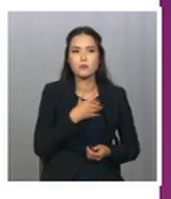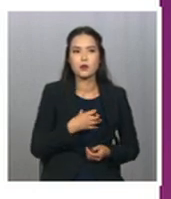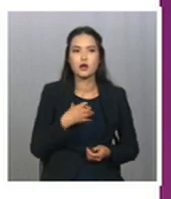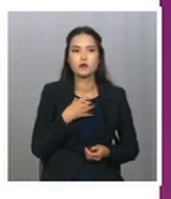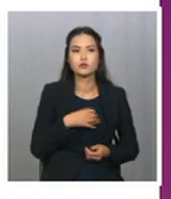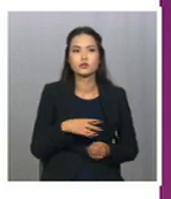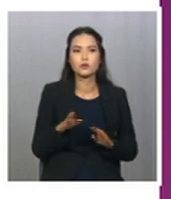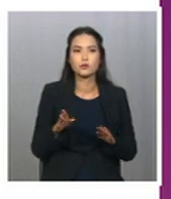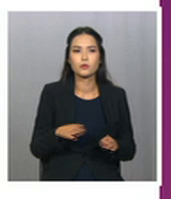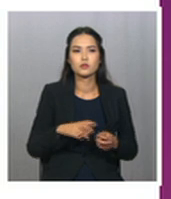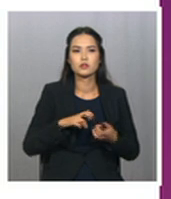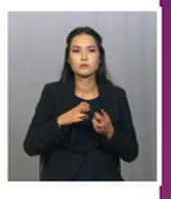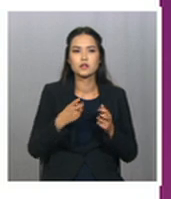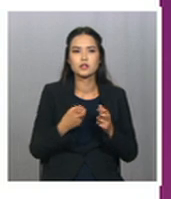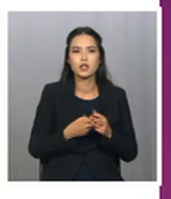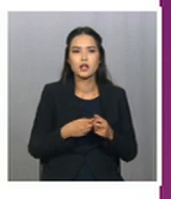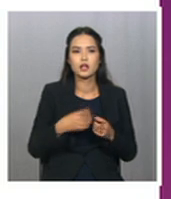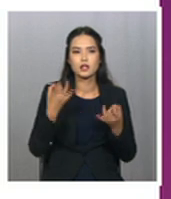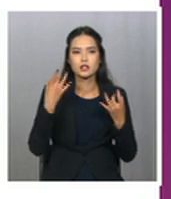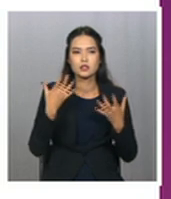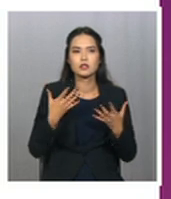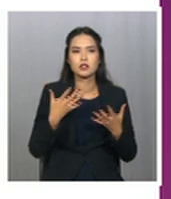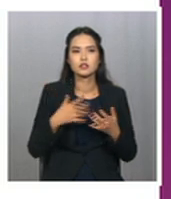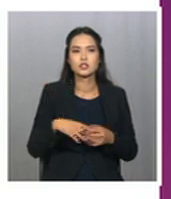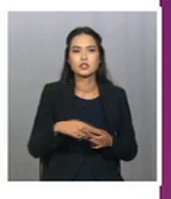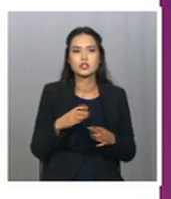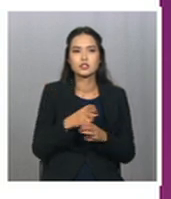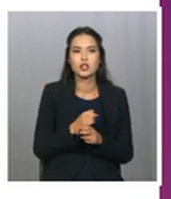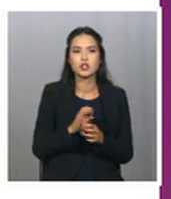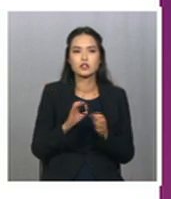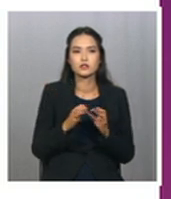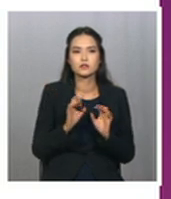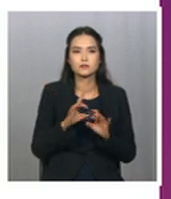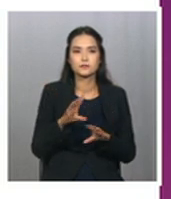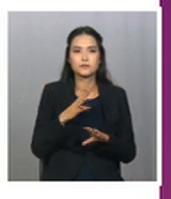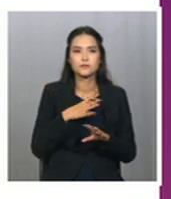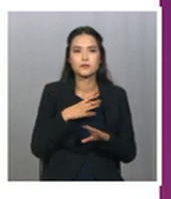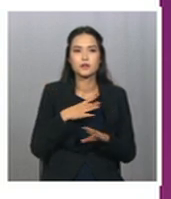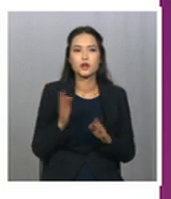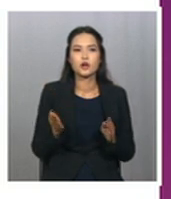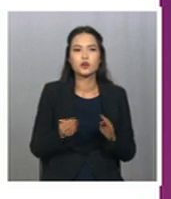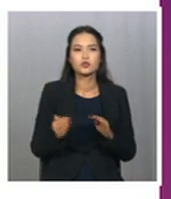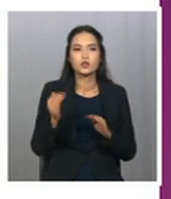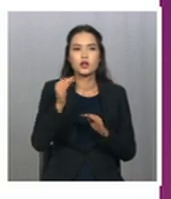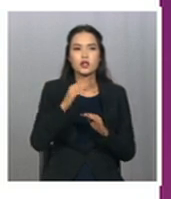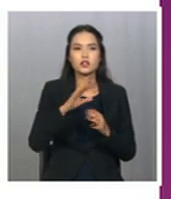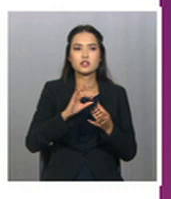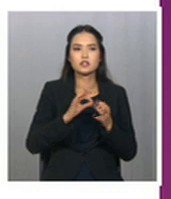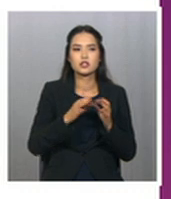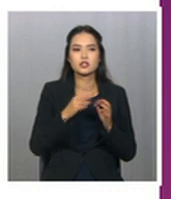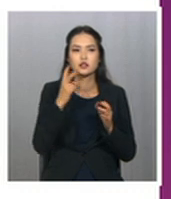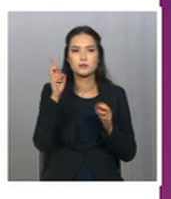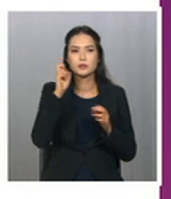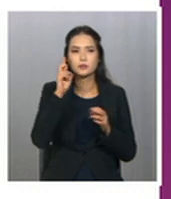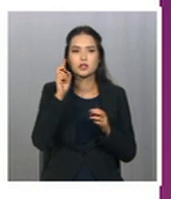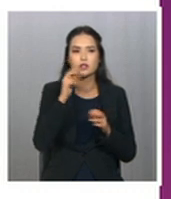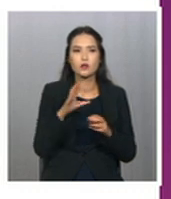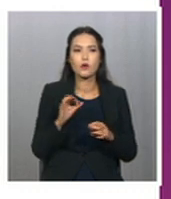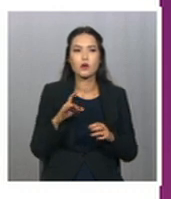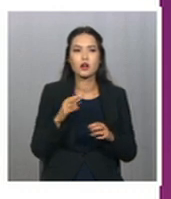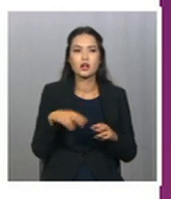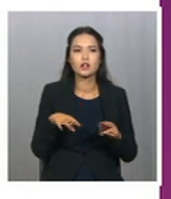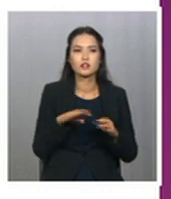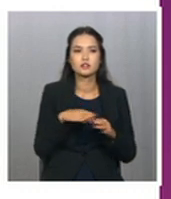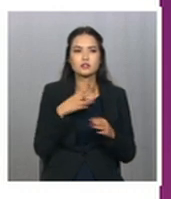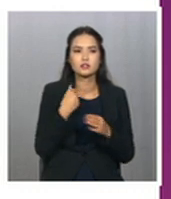зор өткір мәселелері нақты да қысқаша тұжырымдалып баяндалды. Жоғарғы дәрежелі мемлекет органдардың